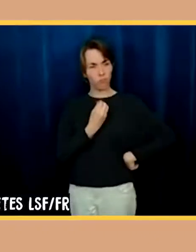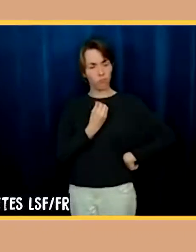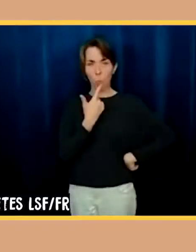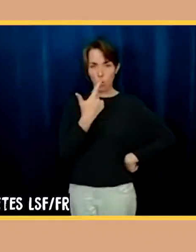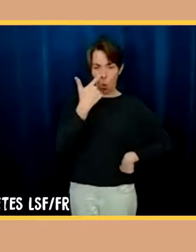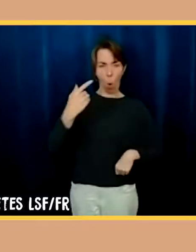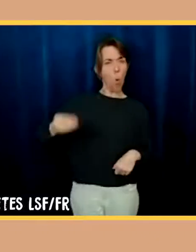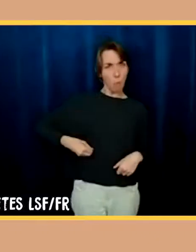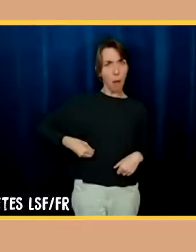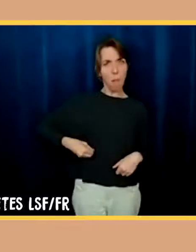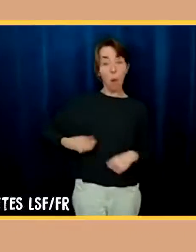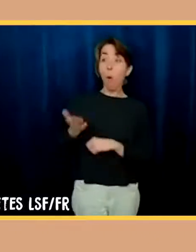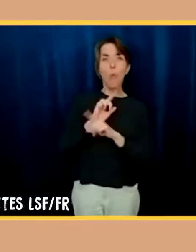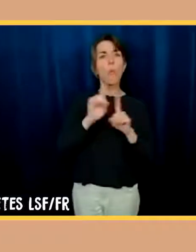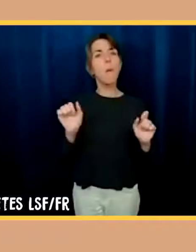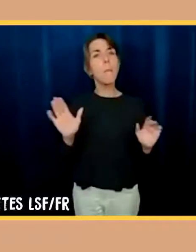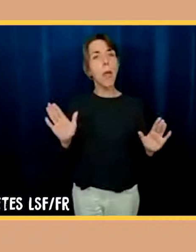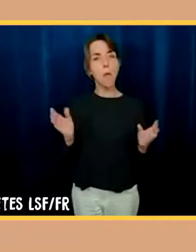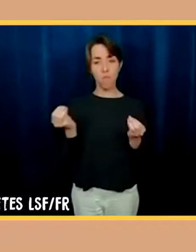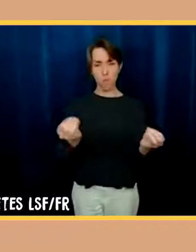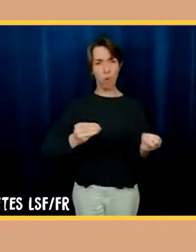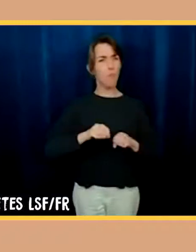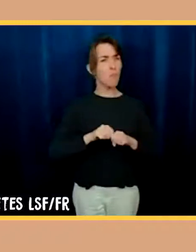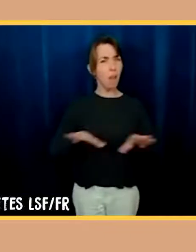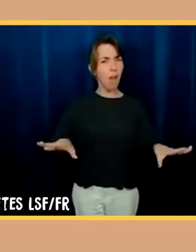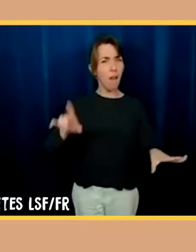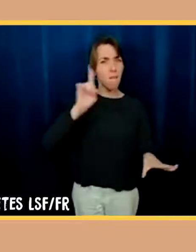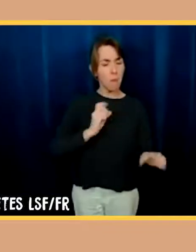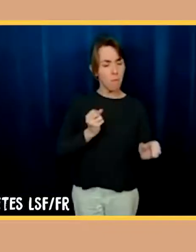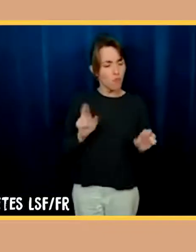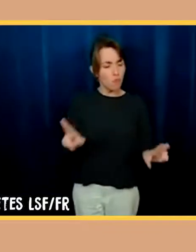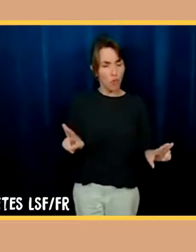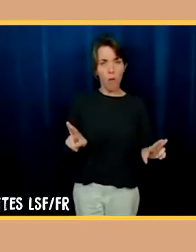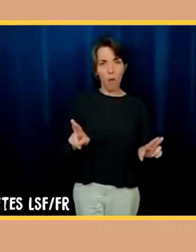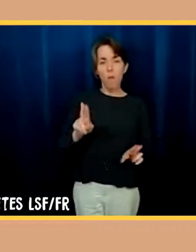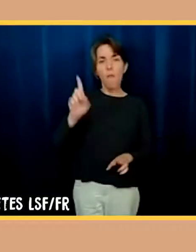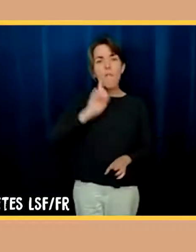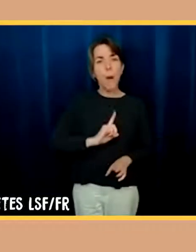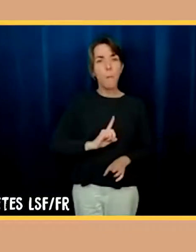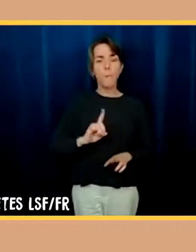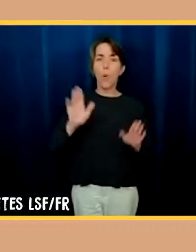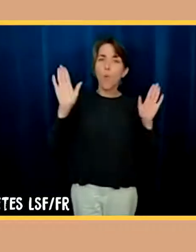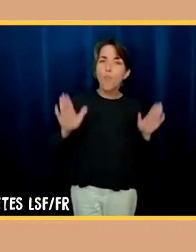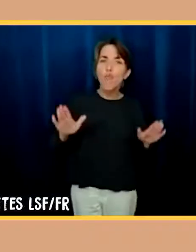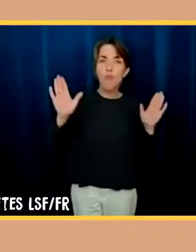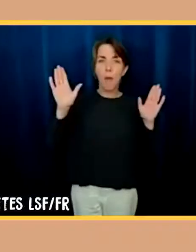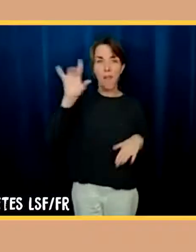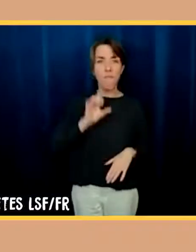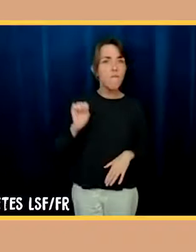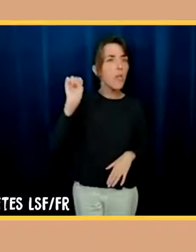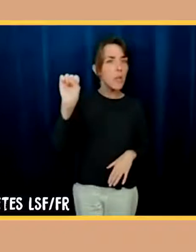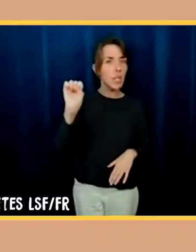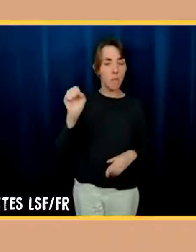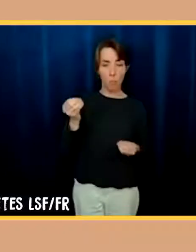même si je ne le montrais pas. Et je pense que ça doit faire culpabiliser beaucoup de femmes musulmanes, féministes, qu'on leur renvoie ça, en